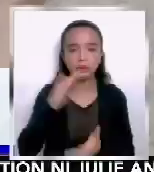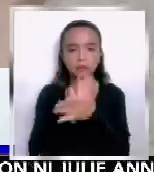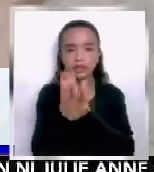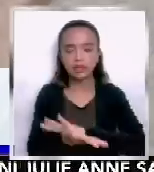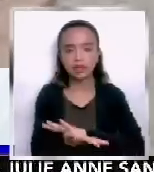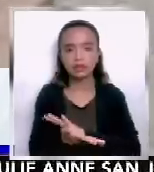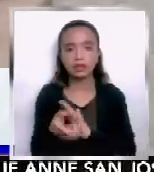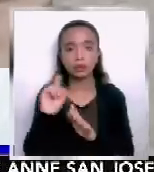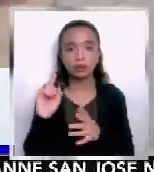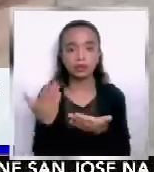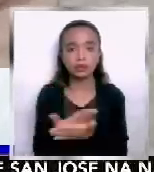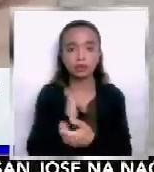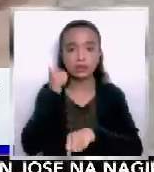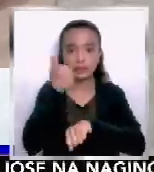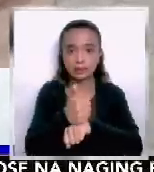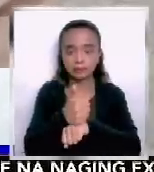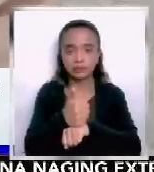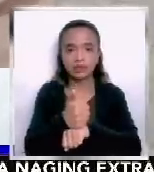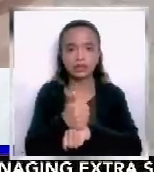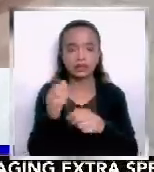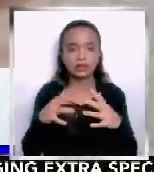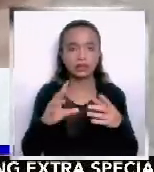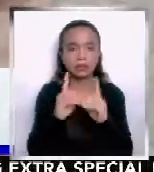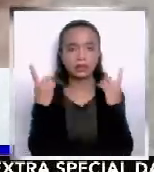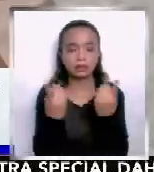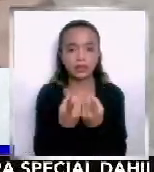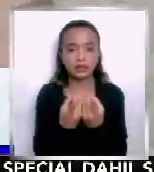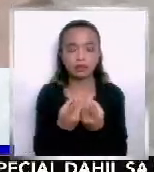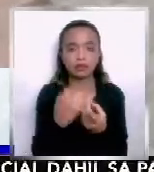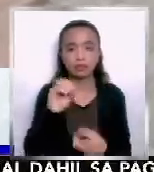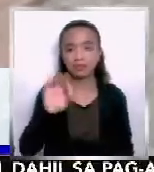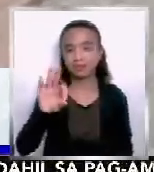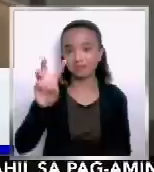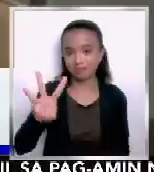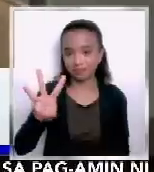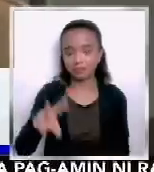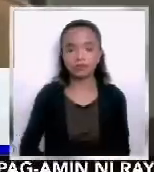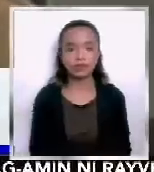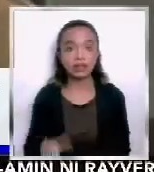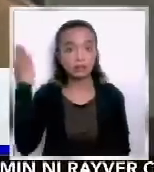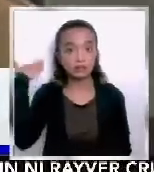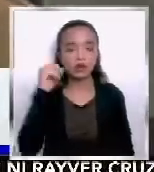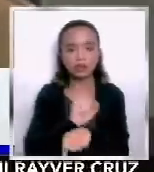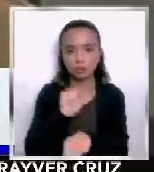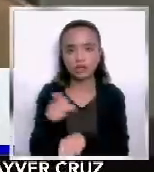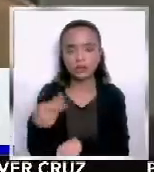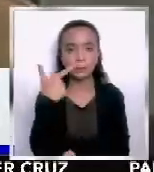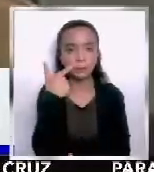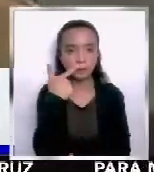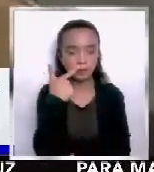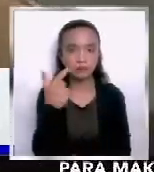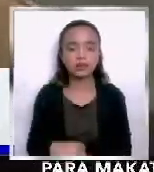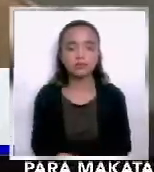tatag na Department of Migrant Workers. Si Ople ay nagsilbi sa ilalim ng Administrasyong Arroyo. Anak siya ni dating Senador Blas